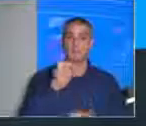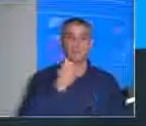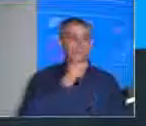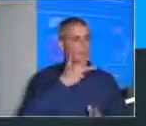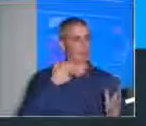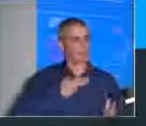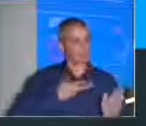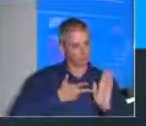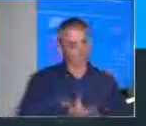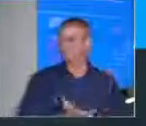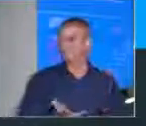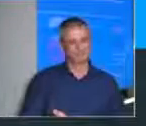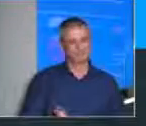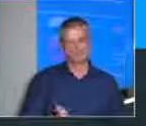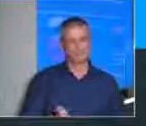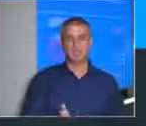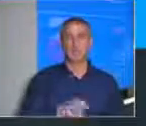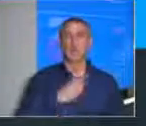וגם צוללות וגם... לא, אז אני אומרת